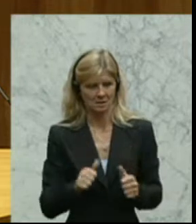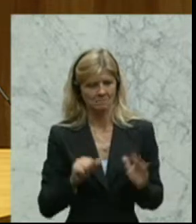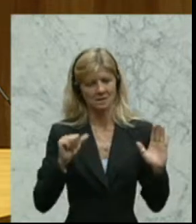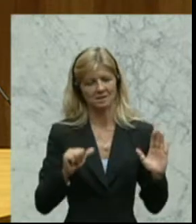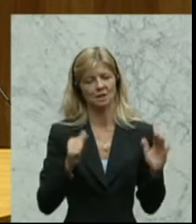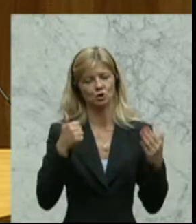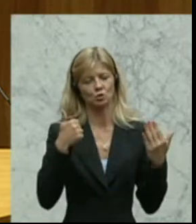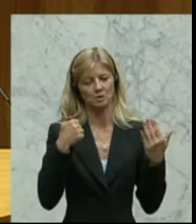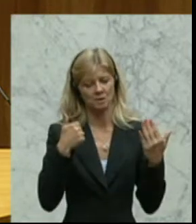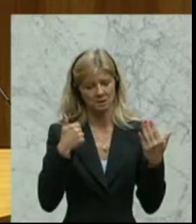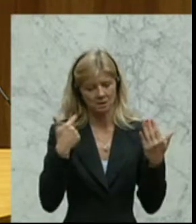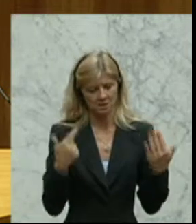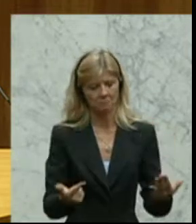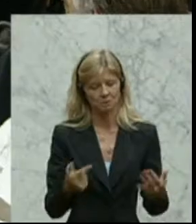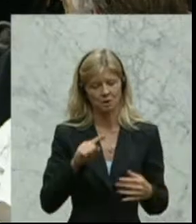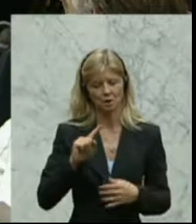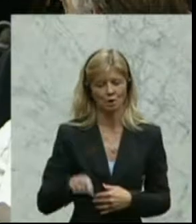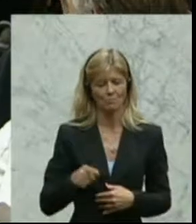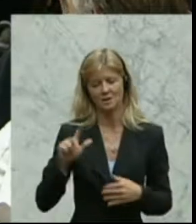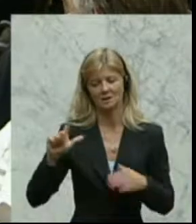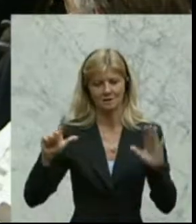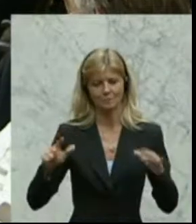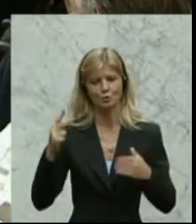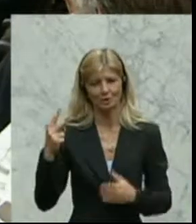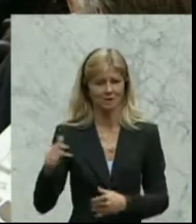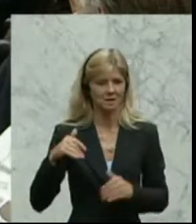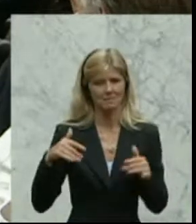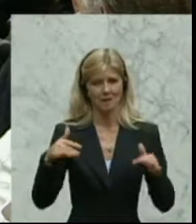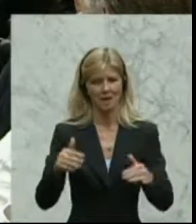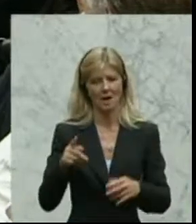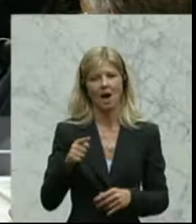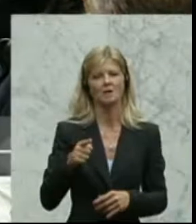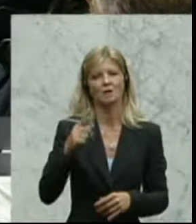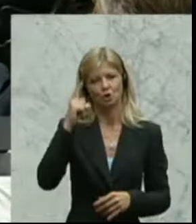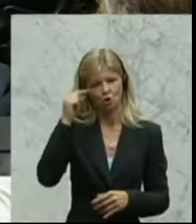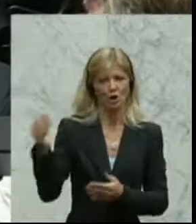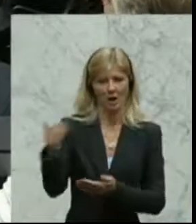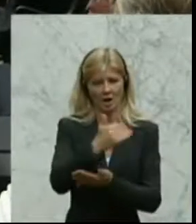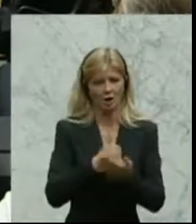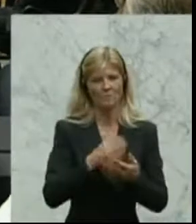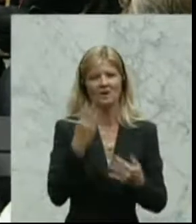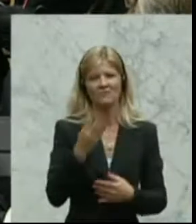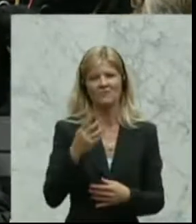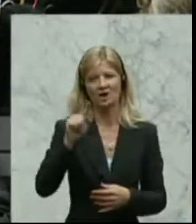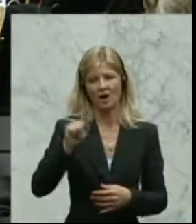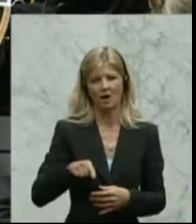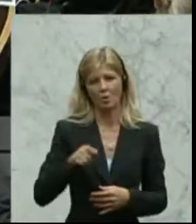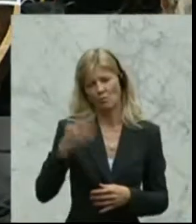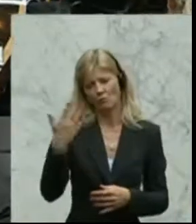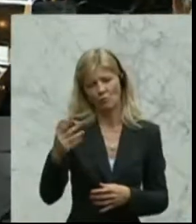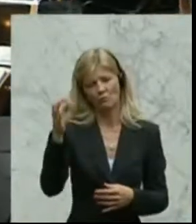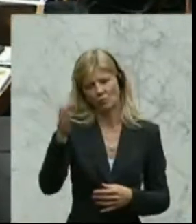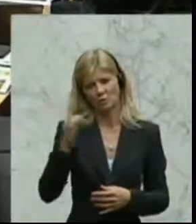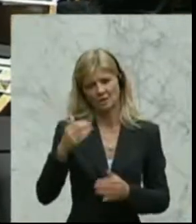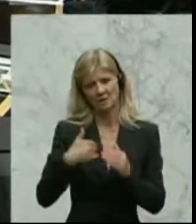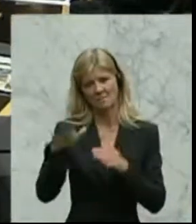Euro an Steuern eingenommen. Das sind 4,5% mehr als im Jahr zuvor. Und fast diese gesamten 4,5%